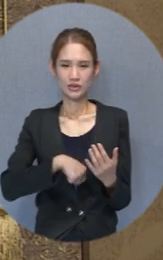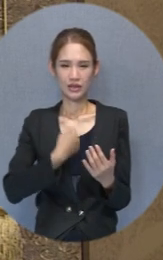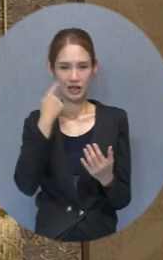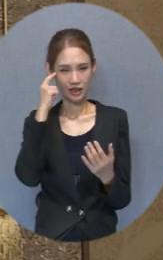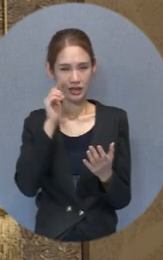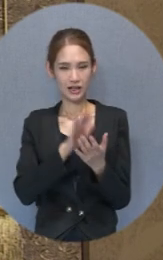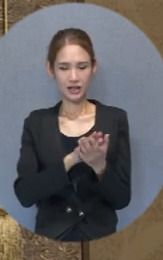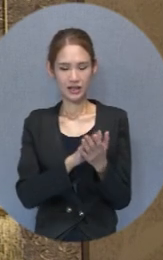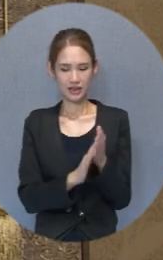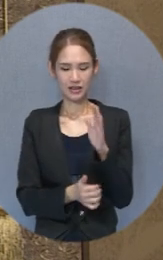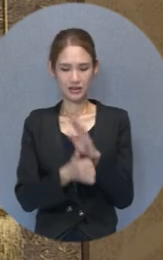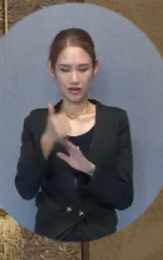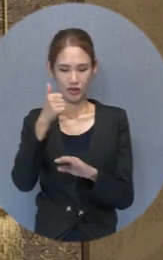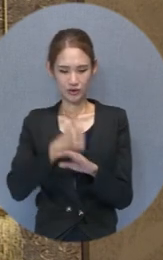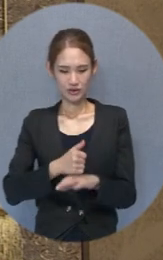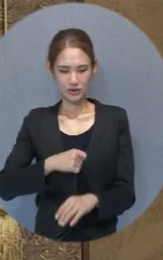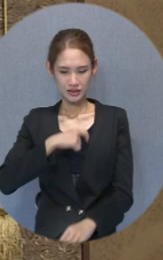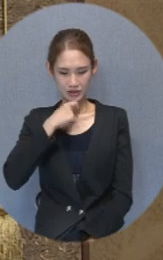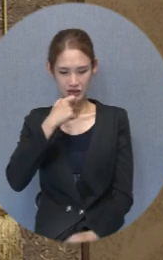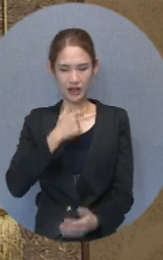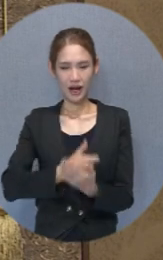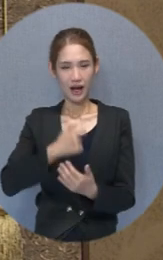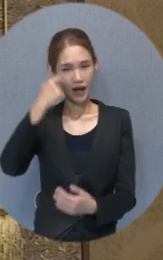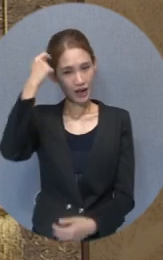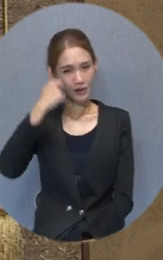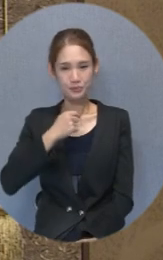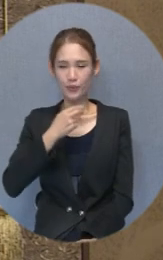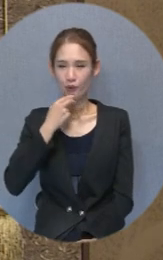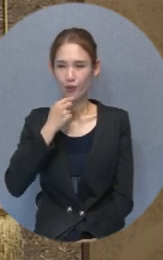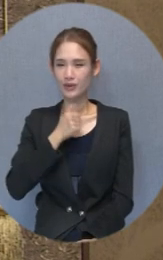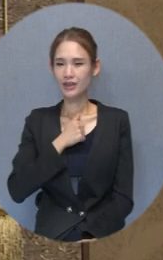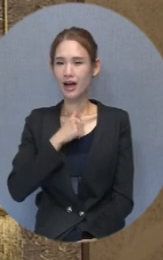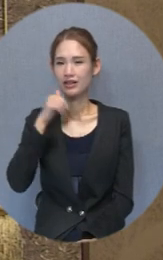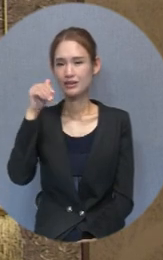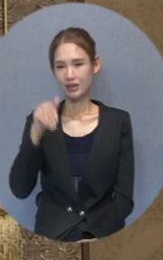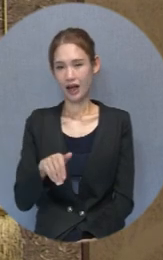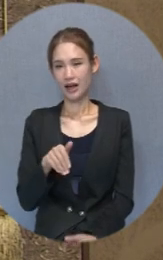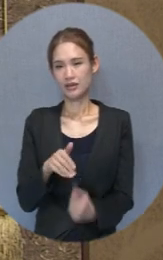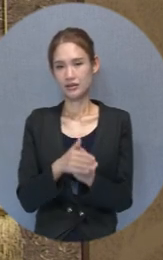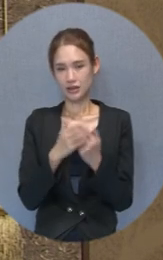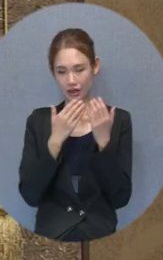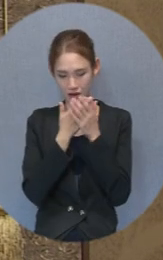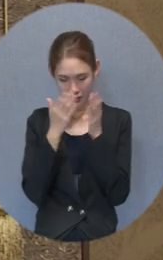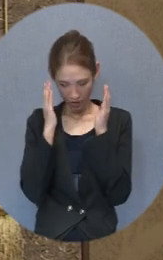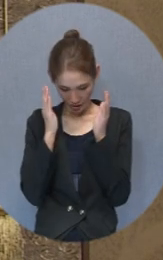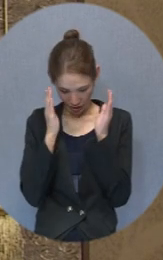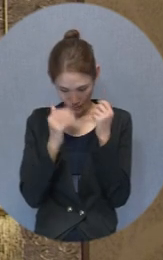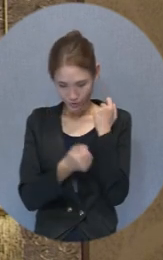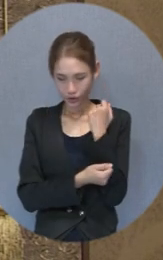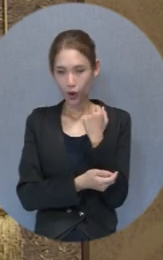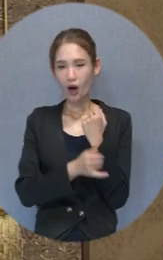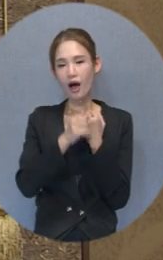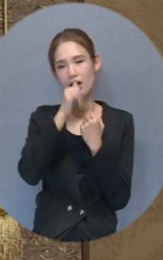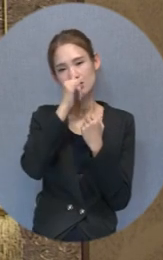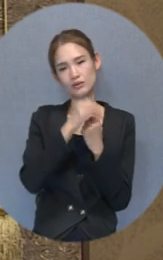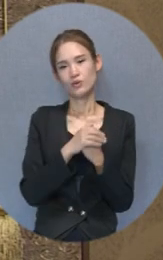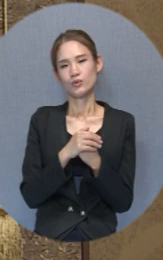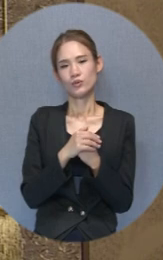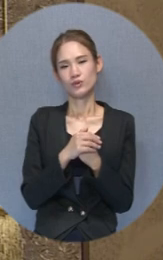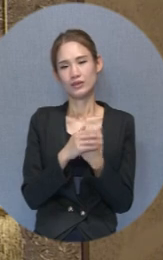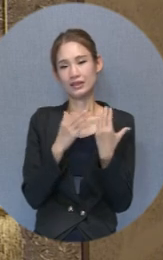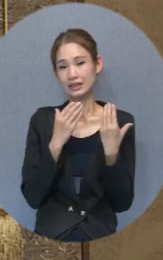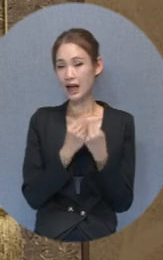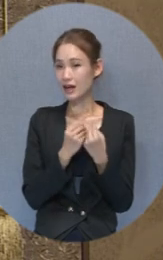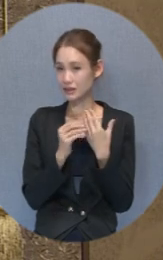느끼고 자존감이 낮아져서 그 학습에도 영향을 주는 경우들이 있거든요. 네. 근데 이제 예를